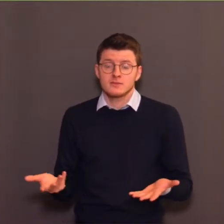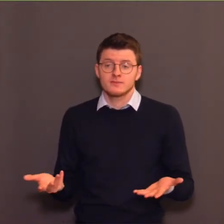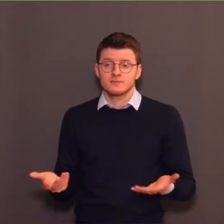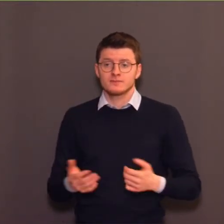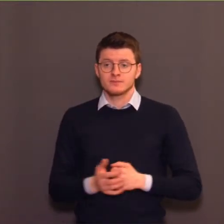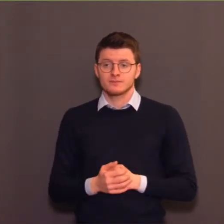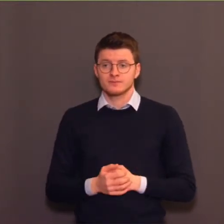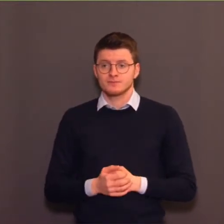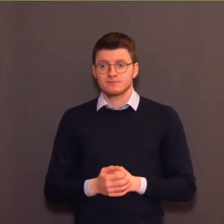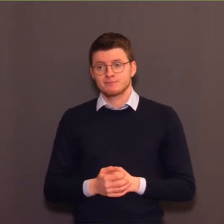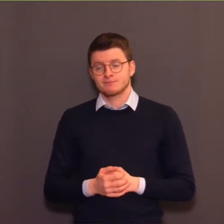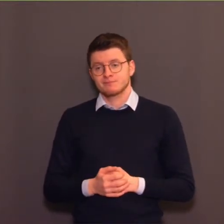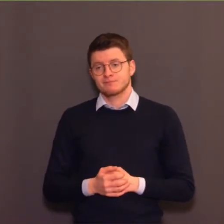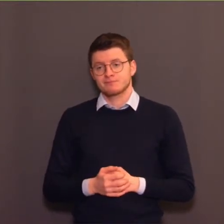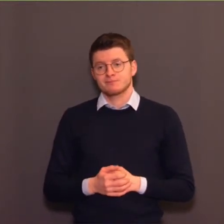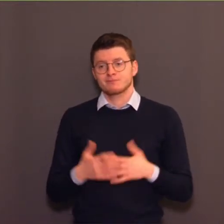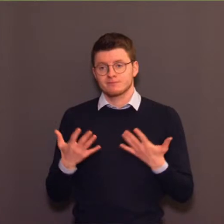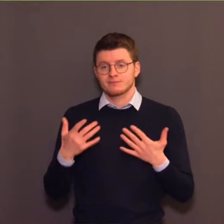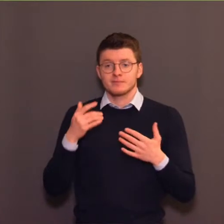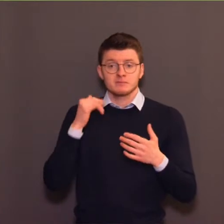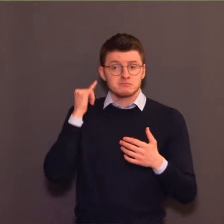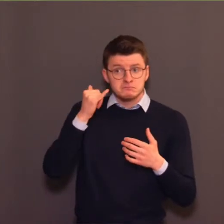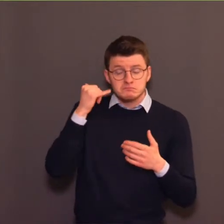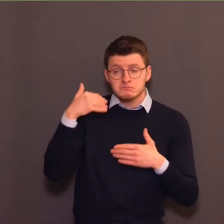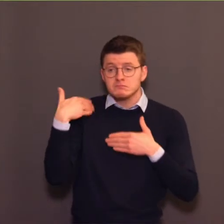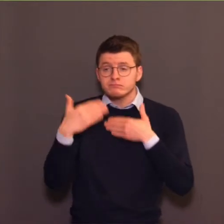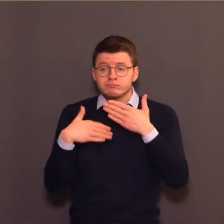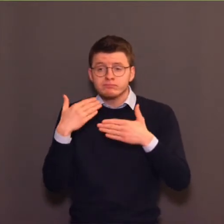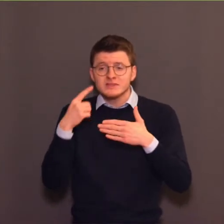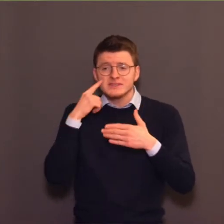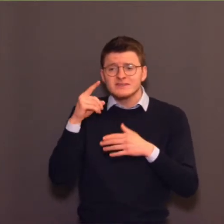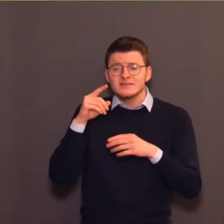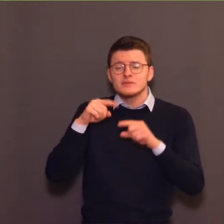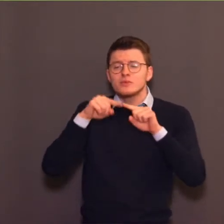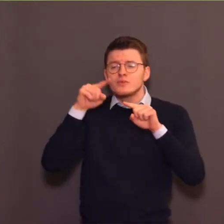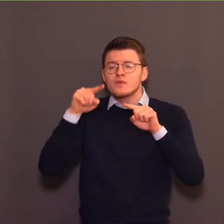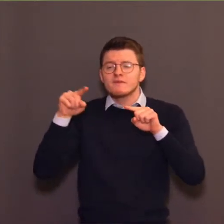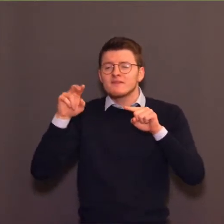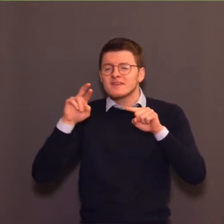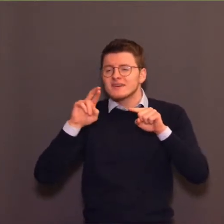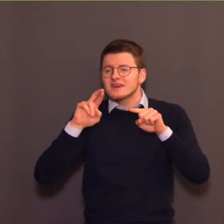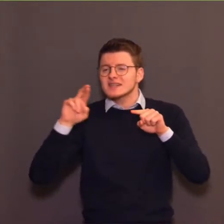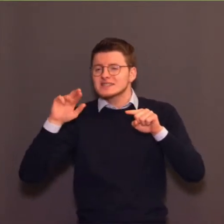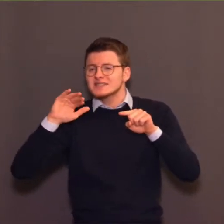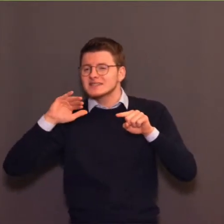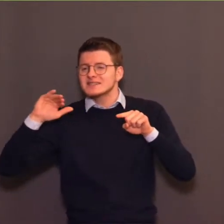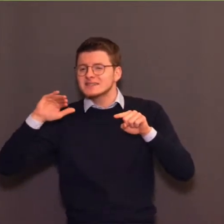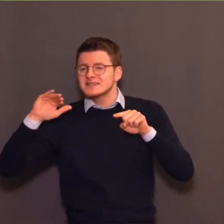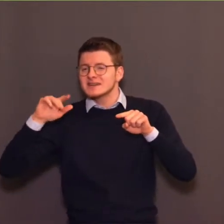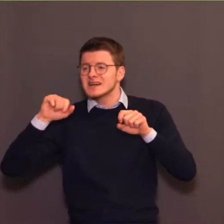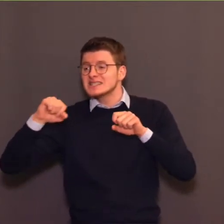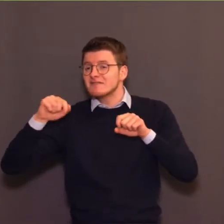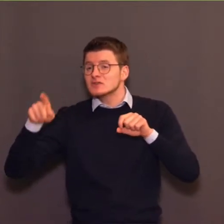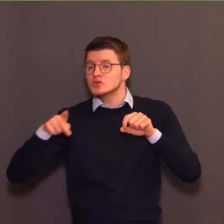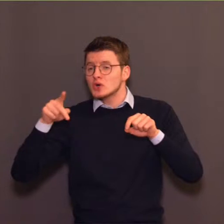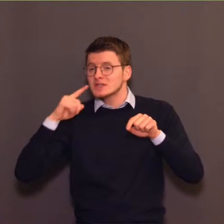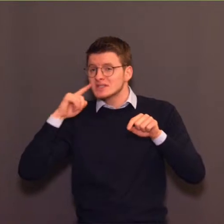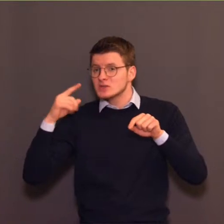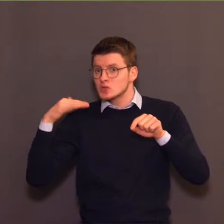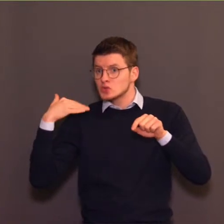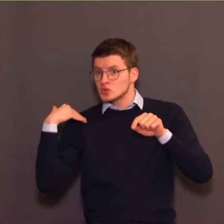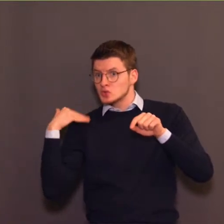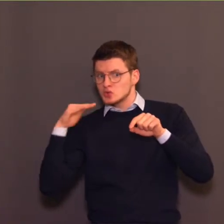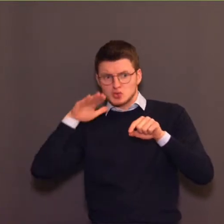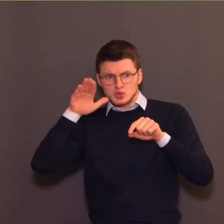Wanneer u wat verder kijkt naar het uiterste rechtse einde van de curve, dan ziet u dat de belasting op intensieve zorgen ook nog heel hoog